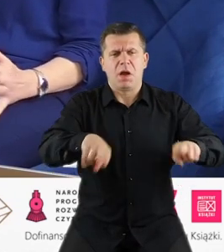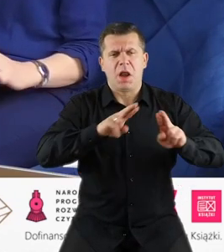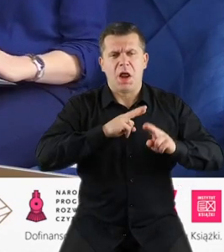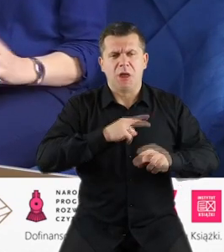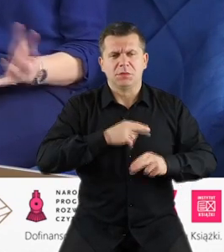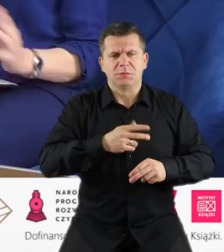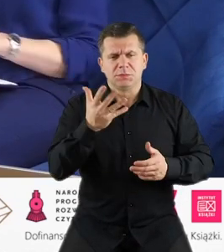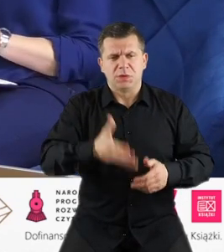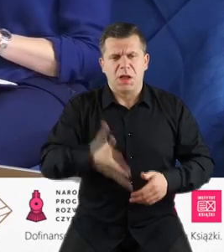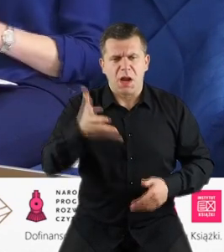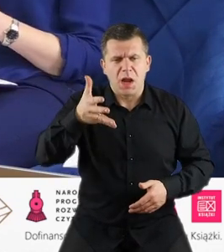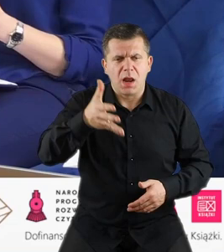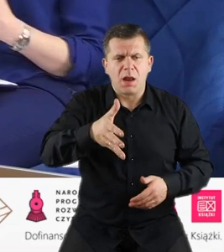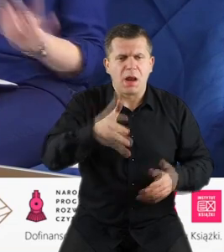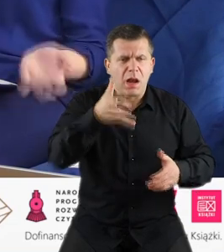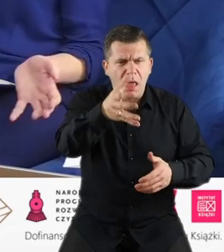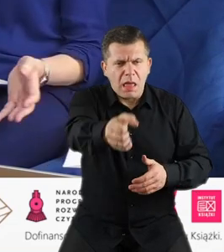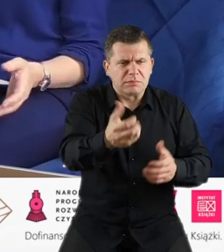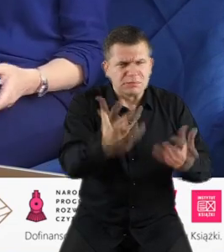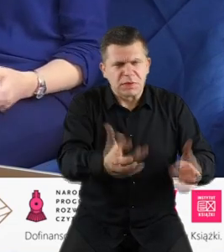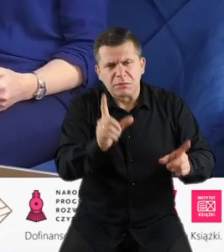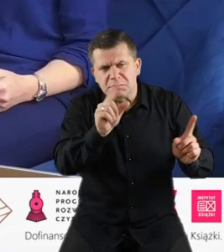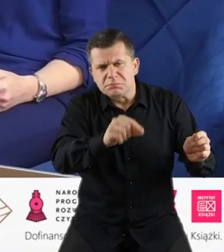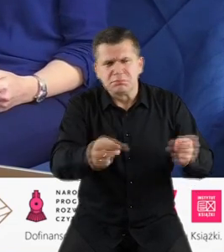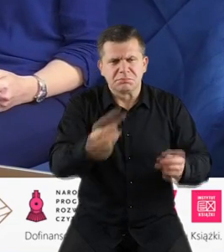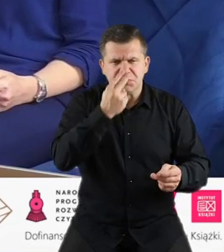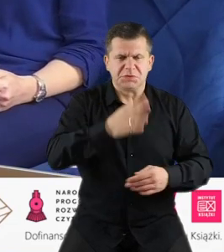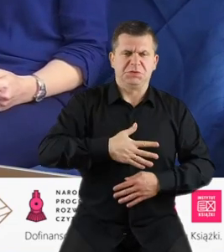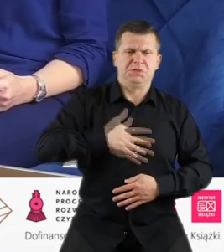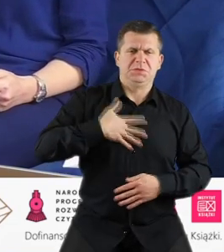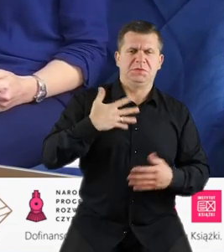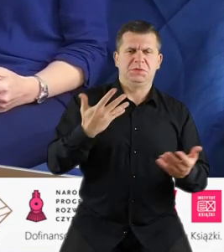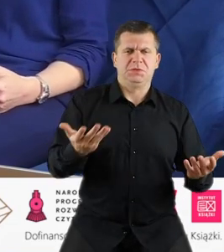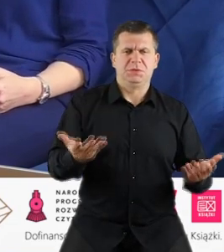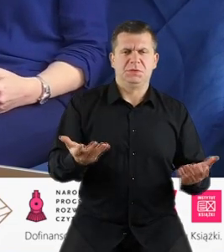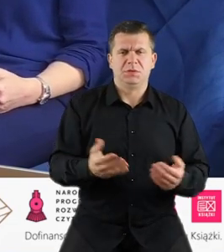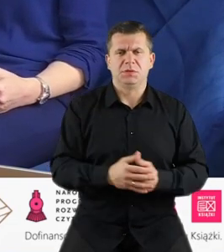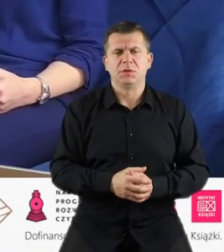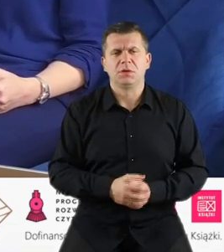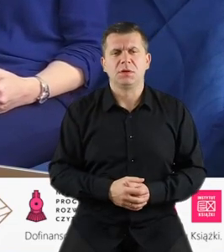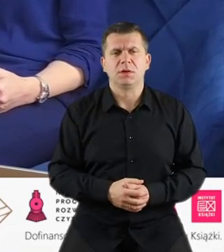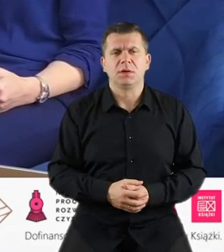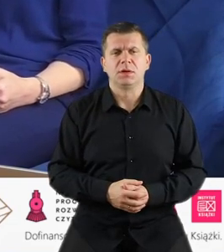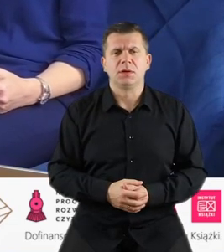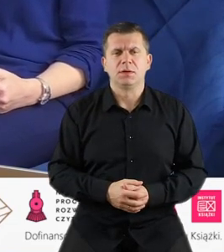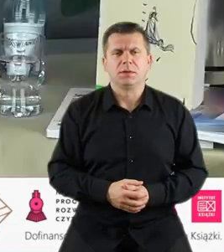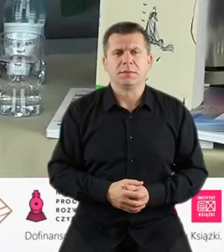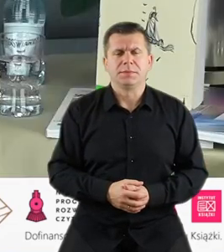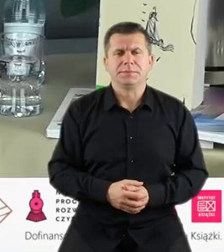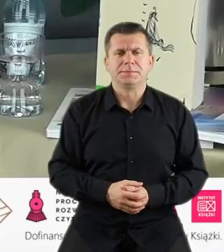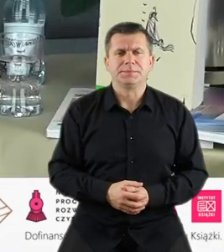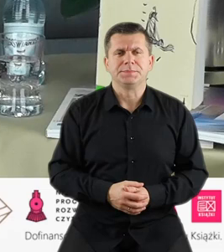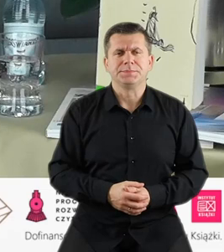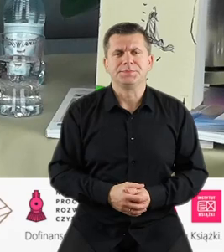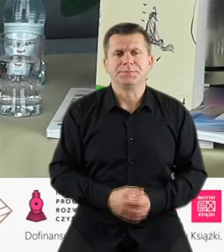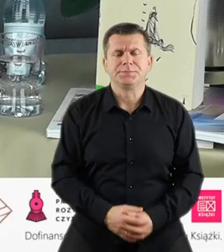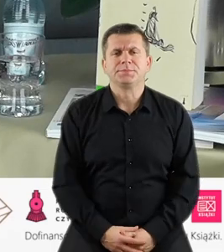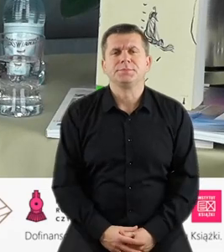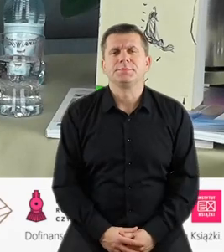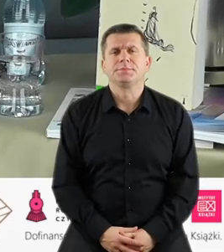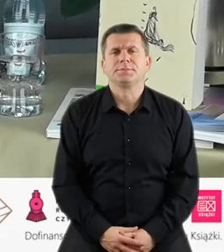wyciągają ręce w kierunku tego zła, które ich tam pędza. No tak, to rzeczywiście jest tak, że